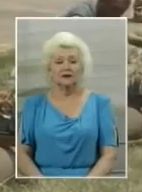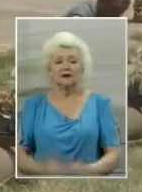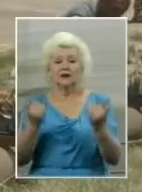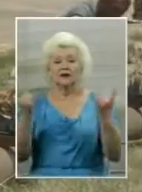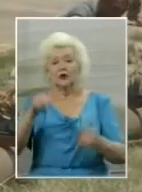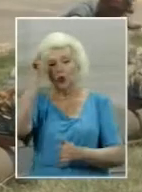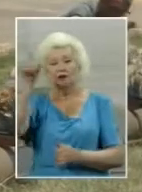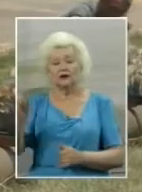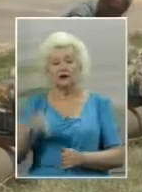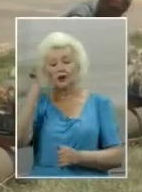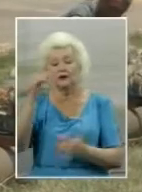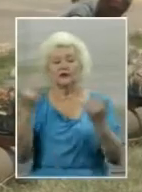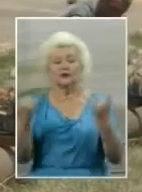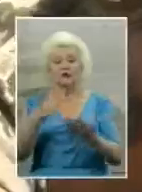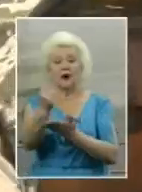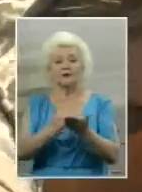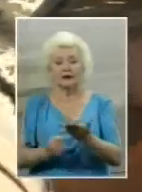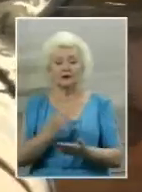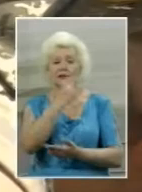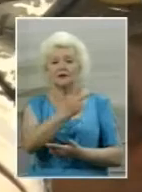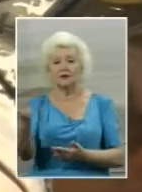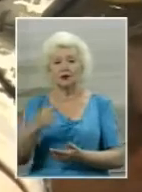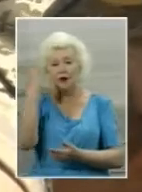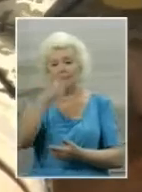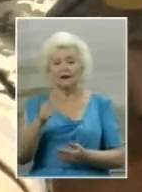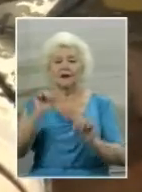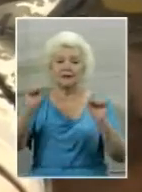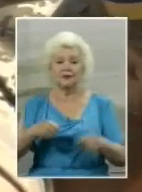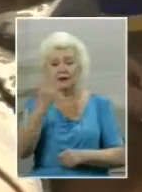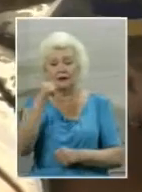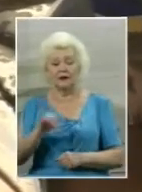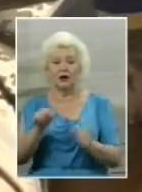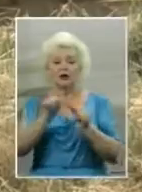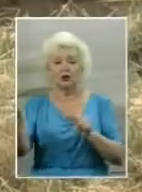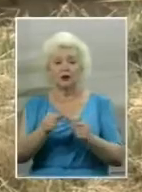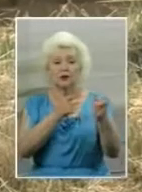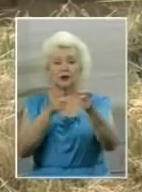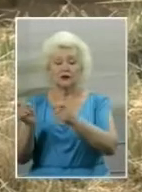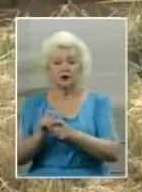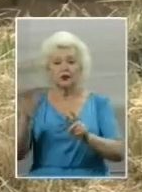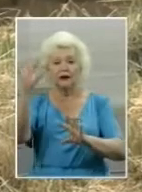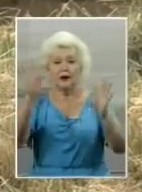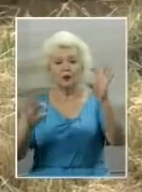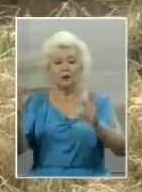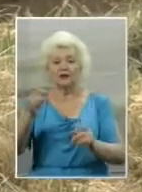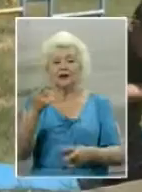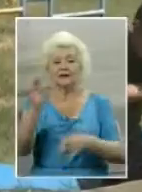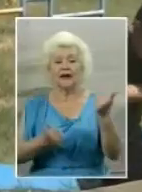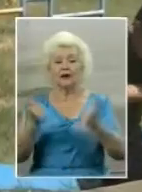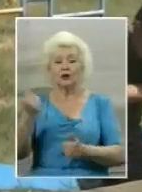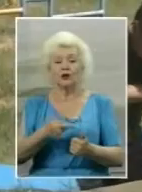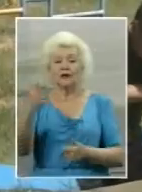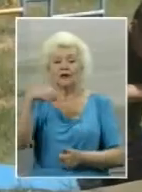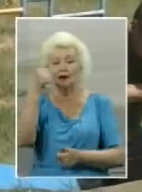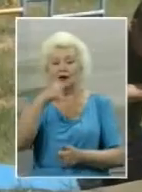Сьогодні школярі вивчали сучасне озброєння і демонстрували власні вміння та навички, зокрема у стрільбі по мішенях. Цей конкурс кілька років